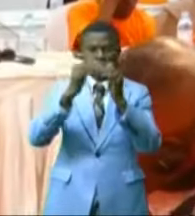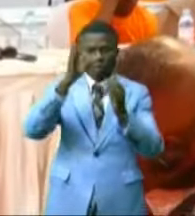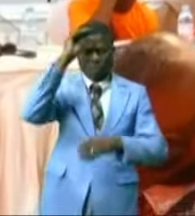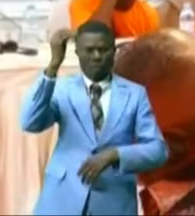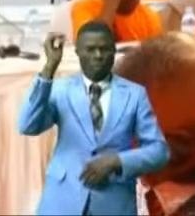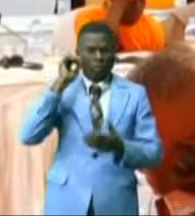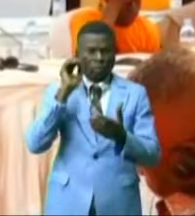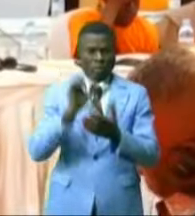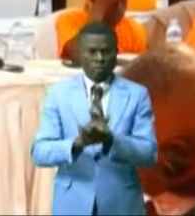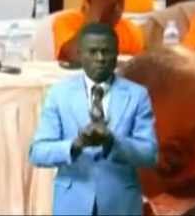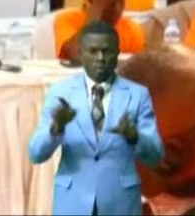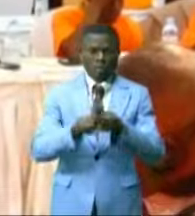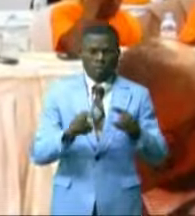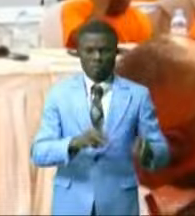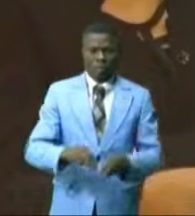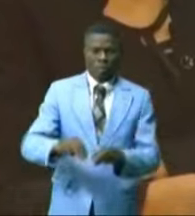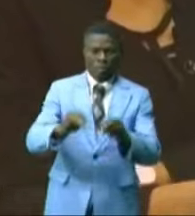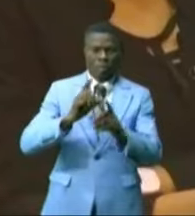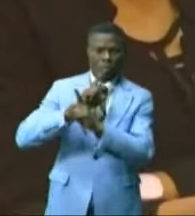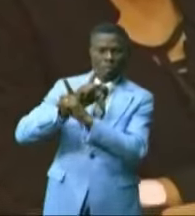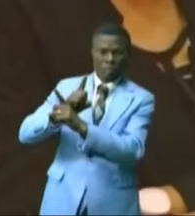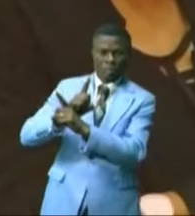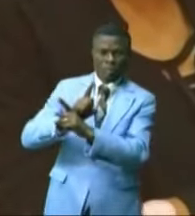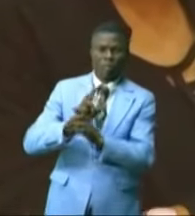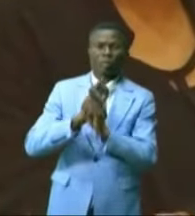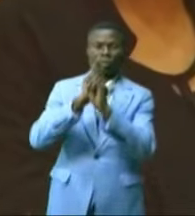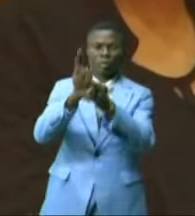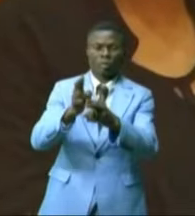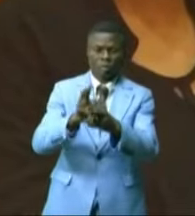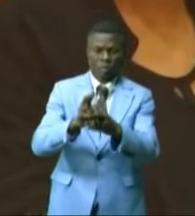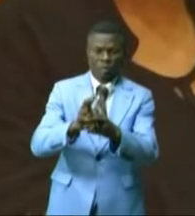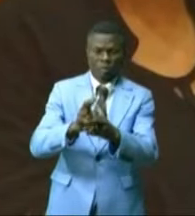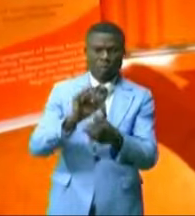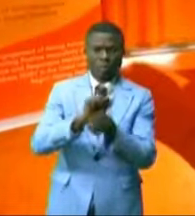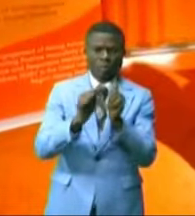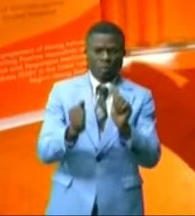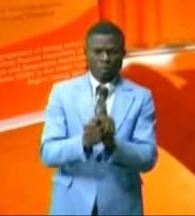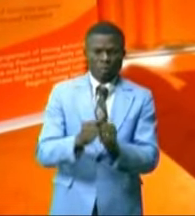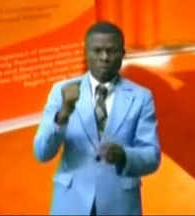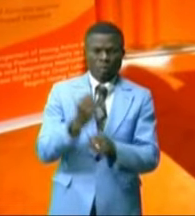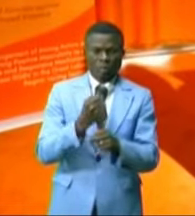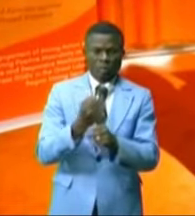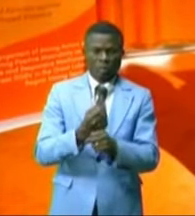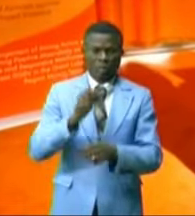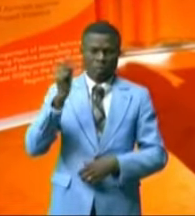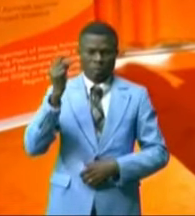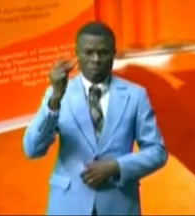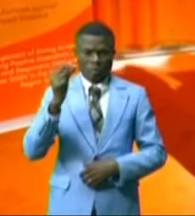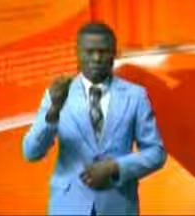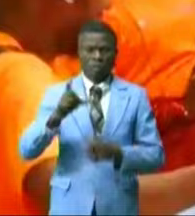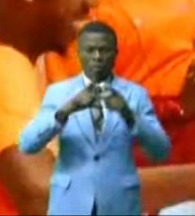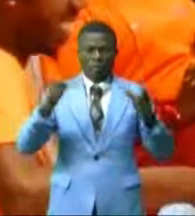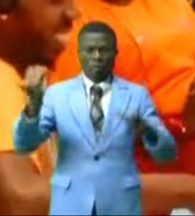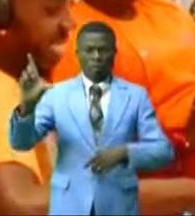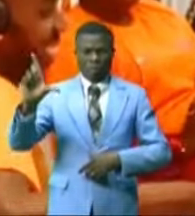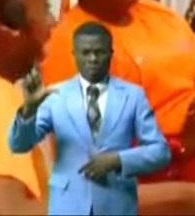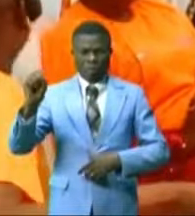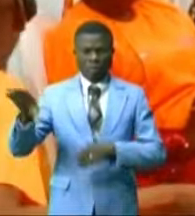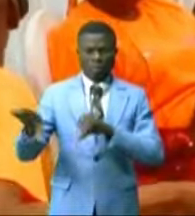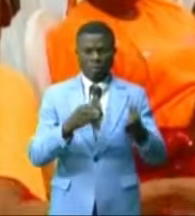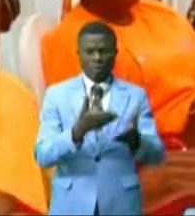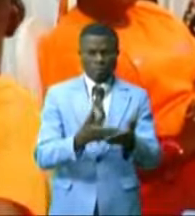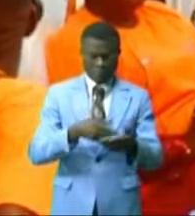positive en tant que mécanisme de prévention des réponses à la VSBG dans le secteur minier de la région des Grands Lacs. Cette